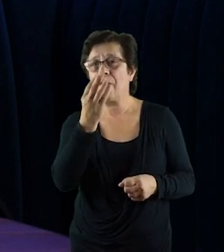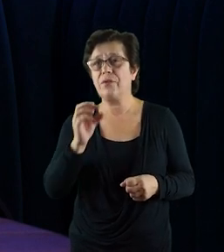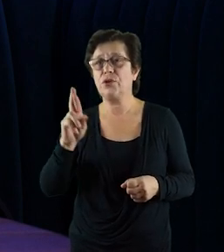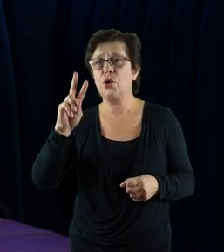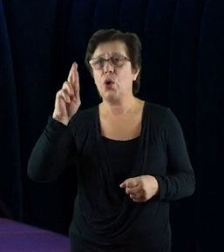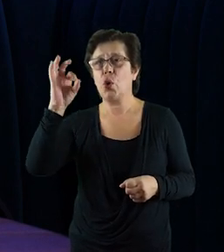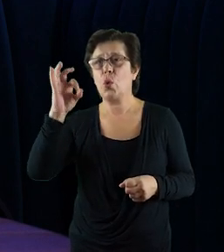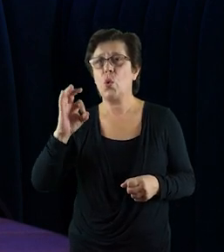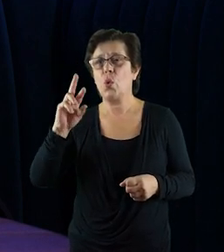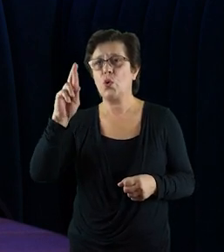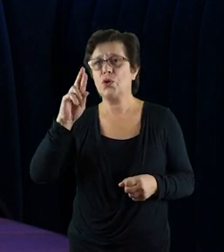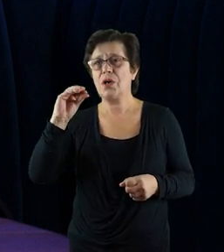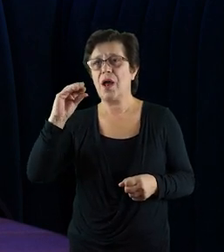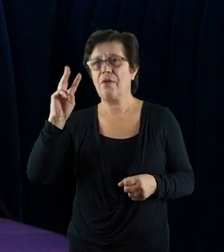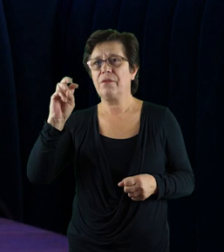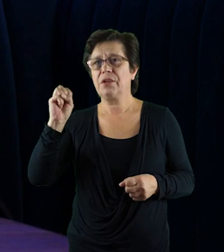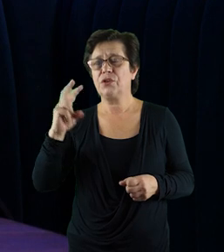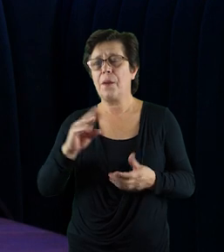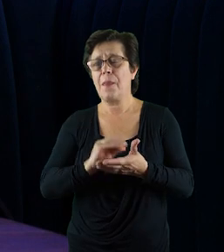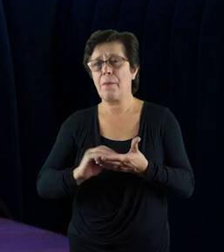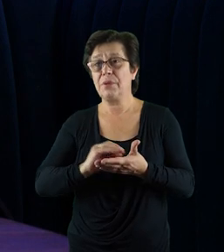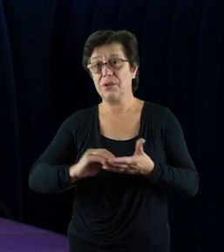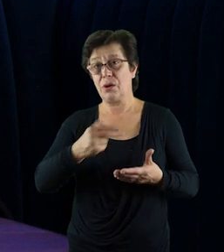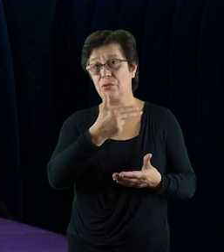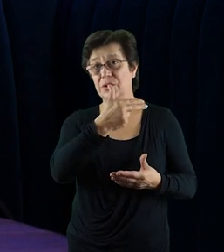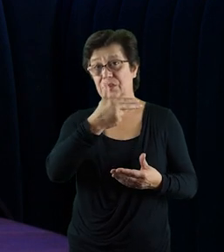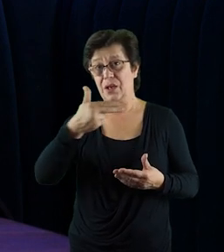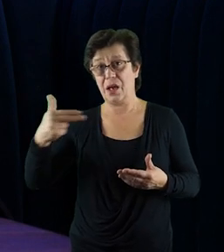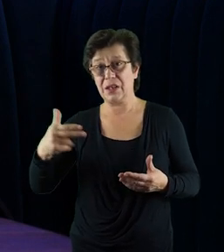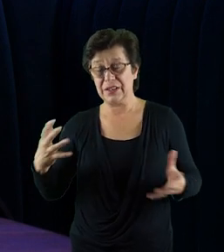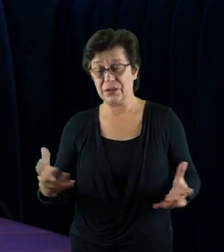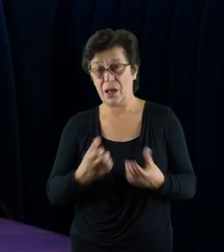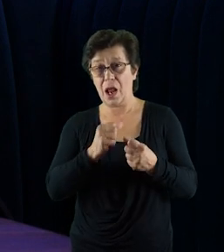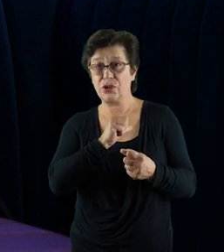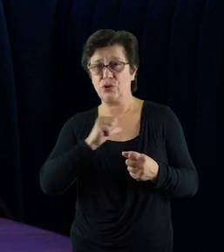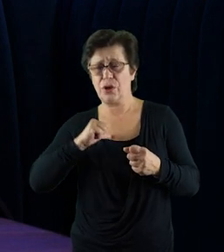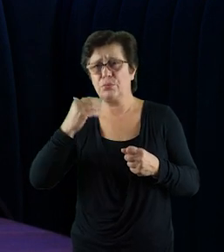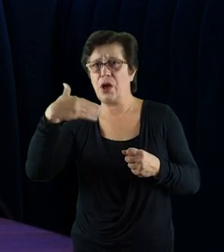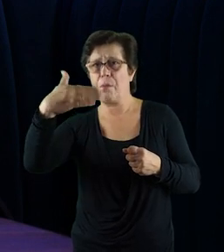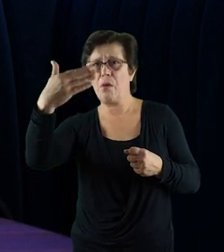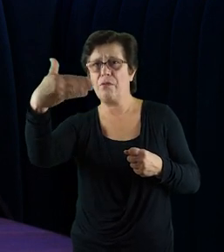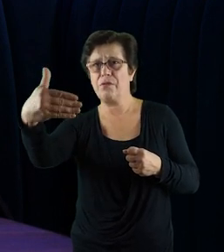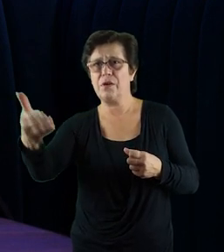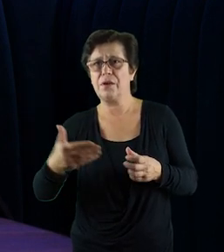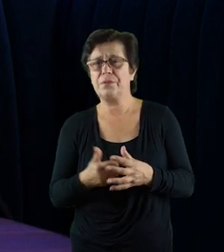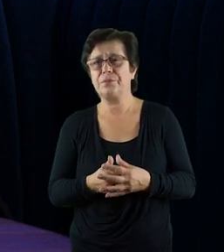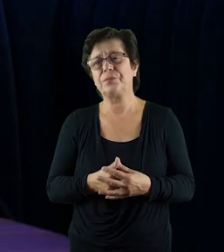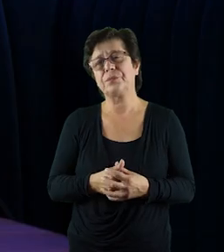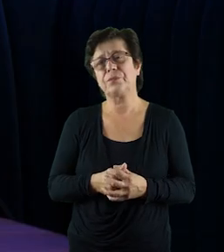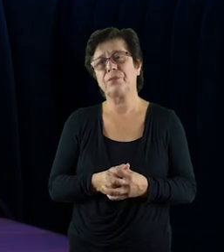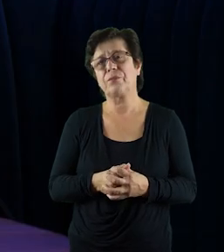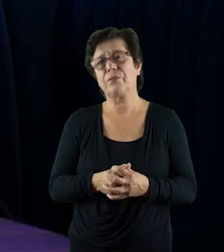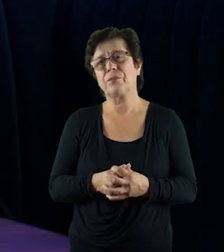takie niesamowite o nim zdanie, które znalazło się w takim przedmowie do publikacji ich